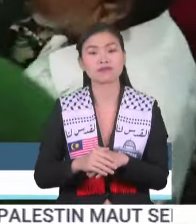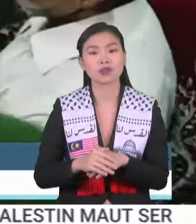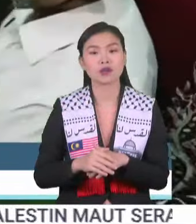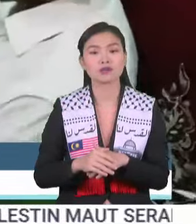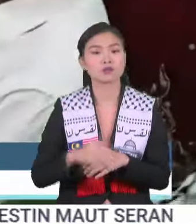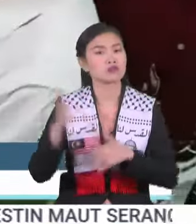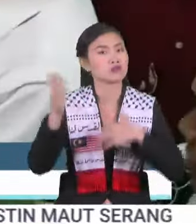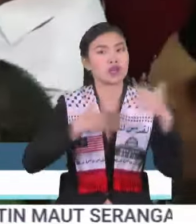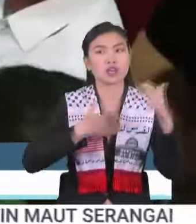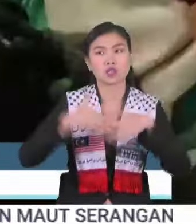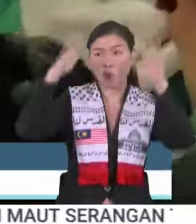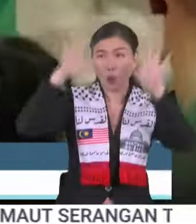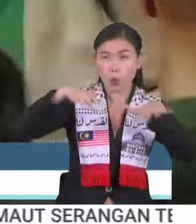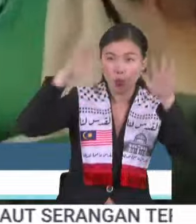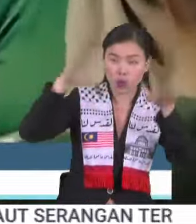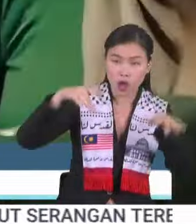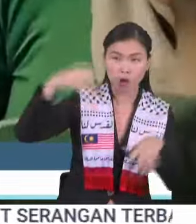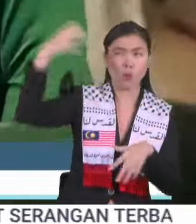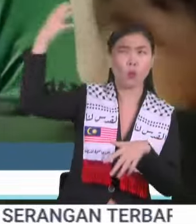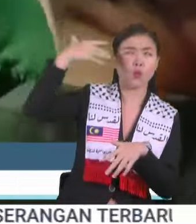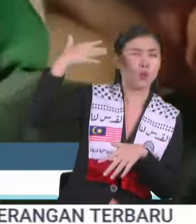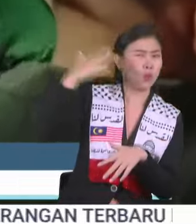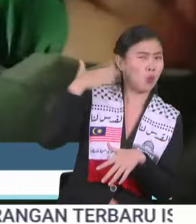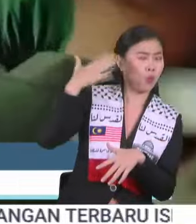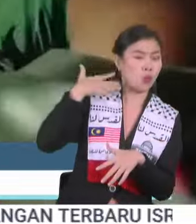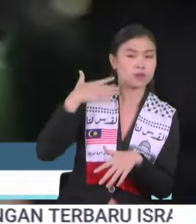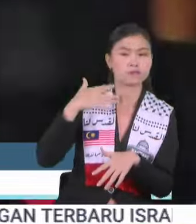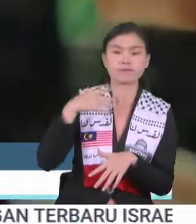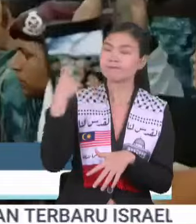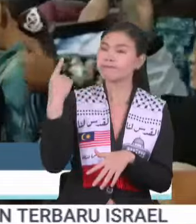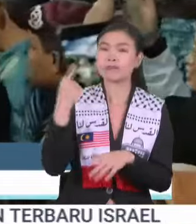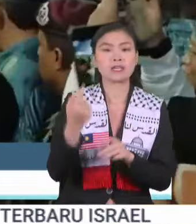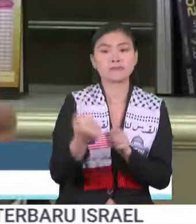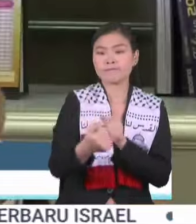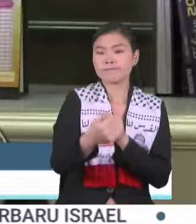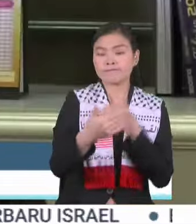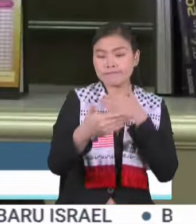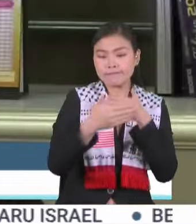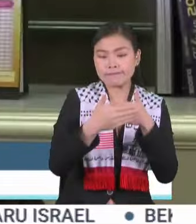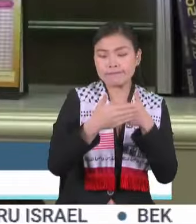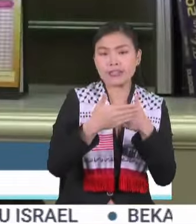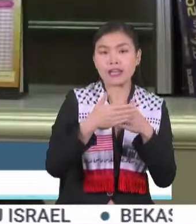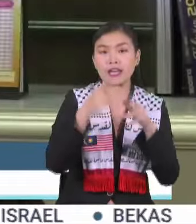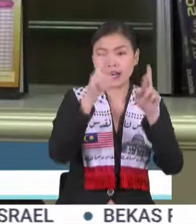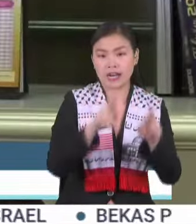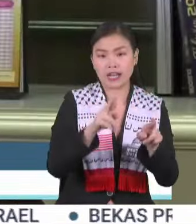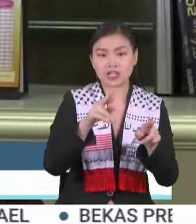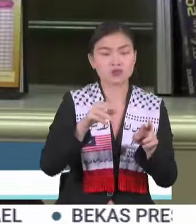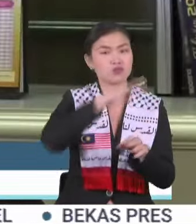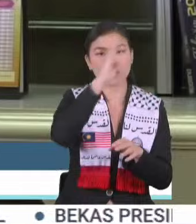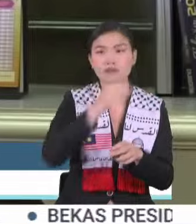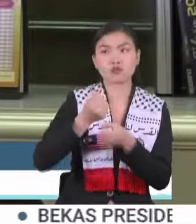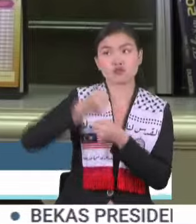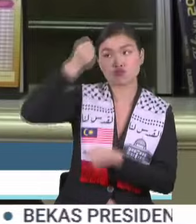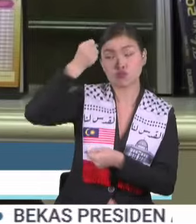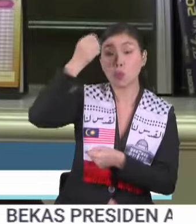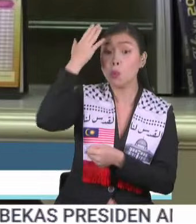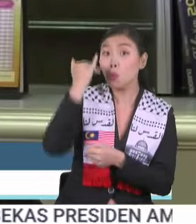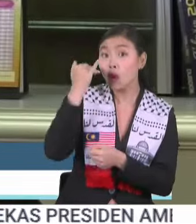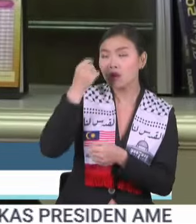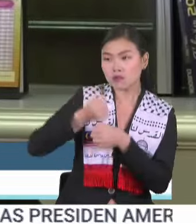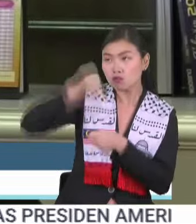Dalam hujan ke, dalam panas ke, tuanku tetap dengan rakyat, tak ada payung. Sebab apa? Payung itu adalah satu instrumen